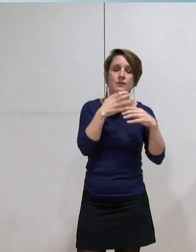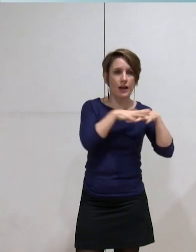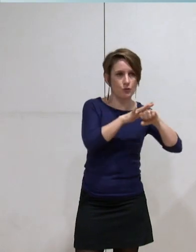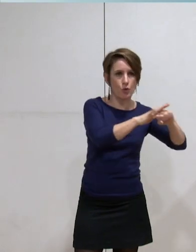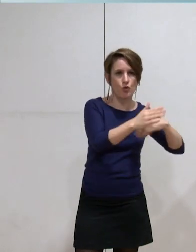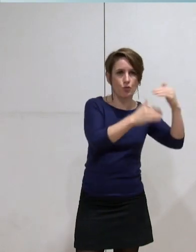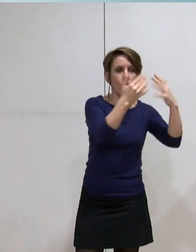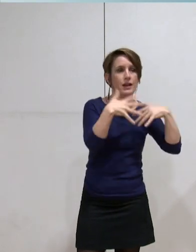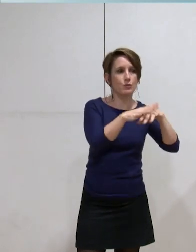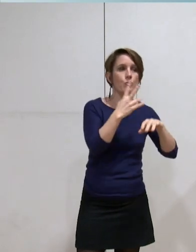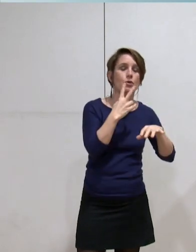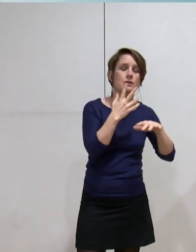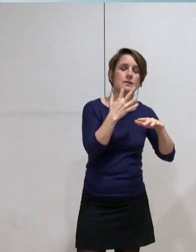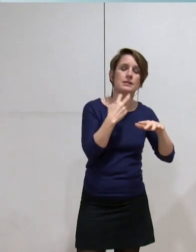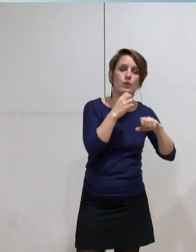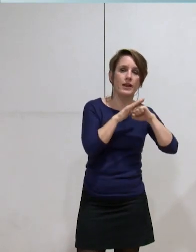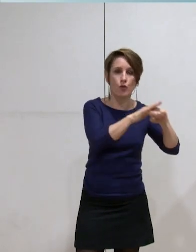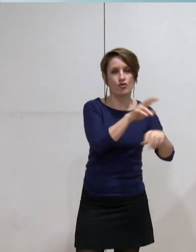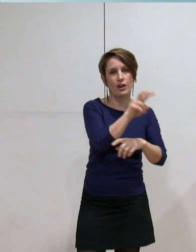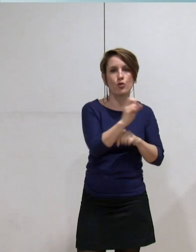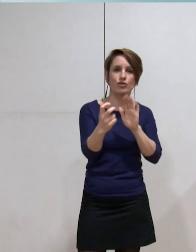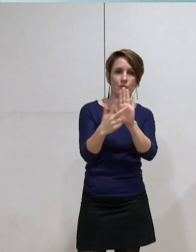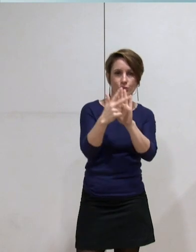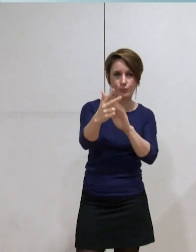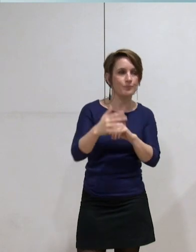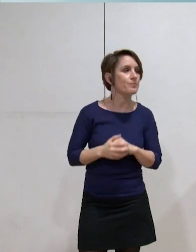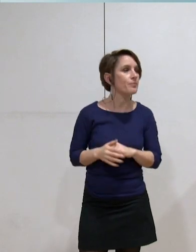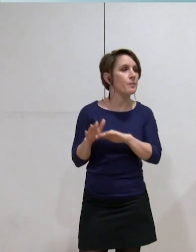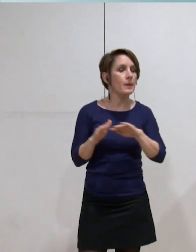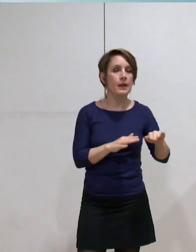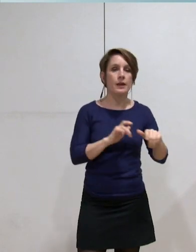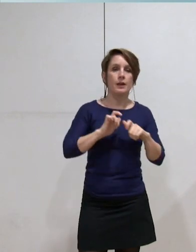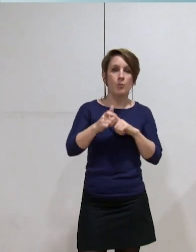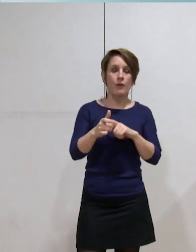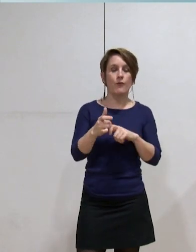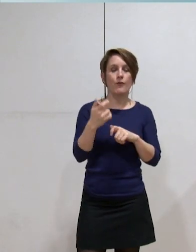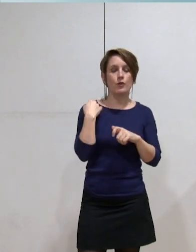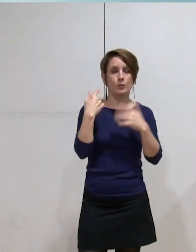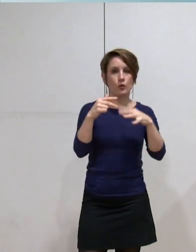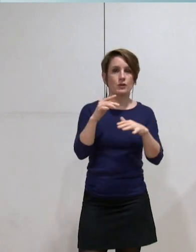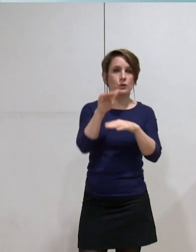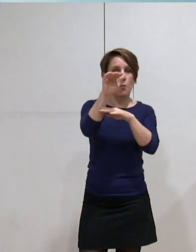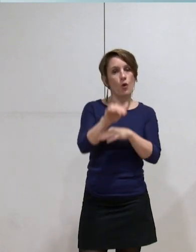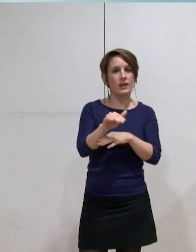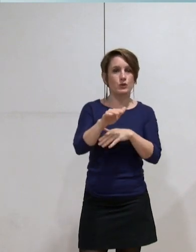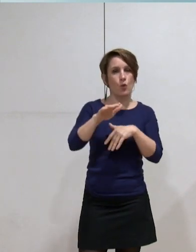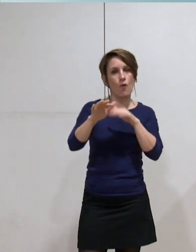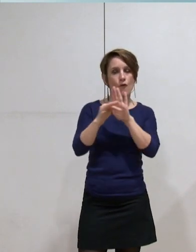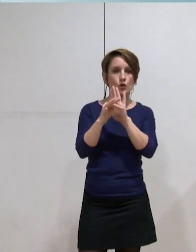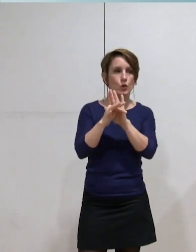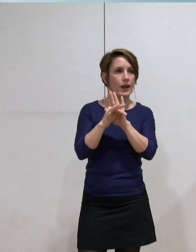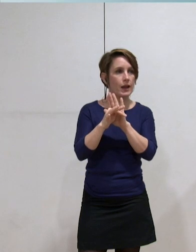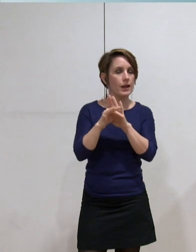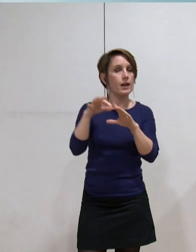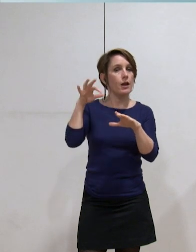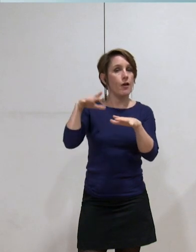progrès rassemblement citoyen de la les écologistes délibération adopté les demandes de protection fonctionnelle je mets au voix qui ne